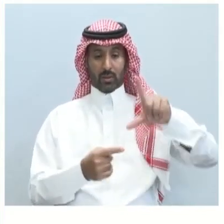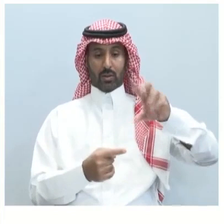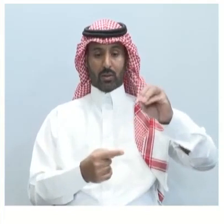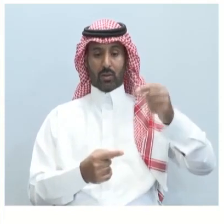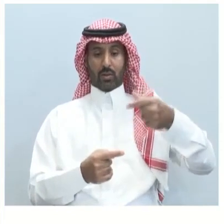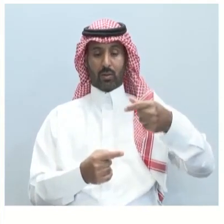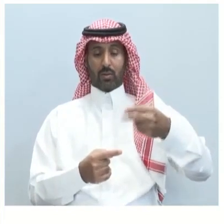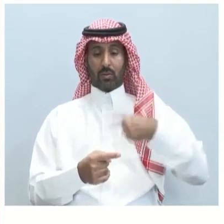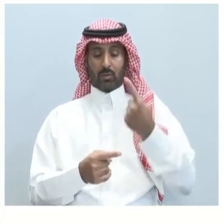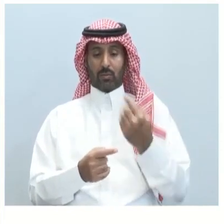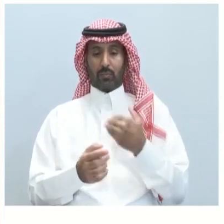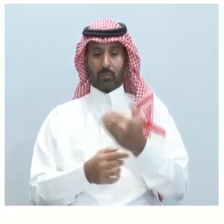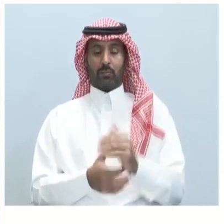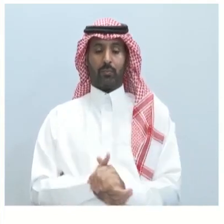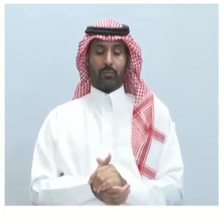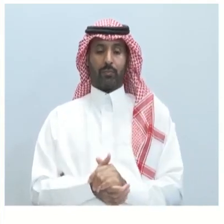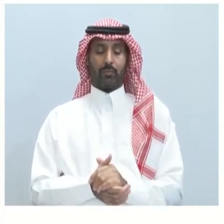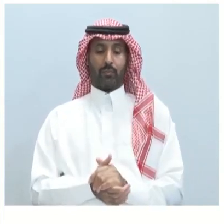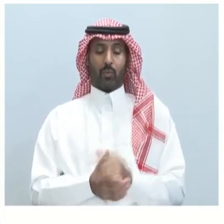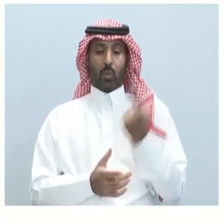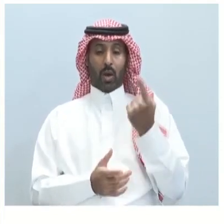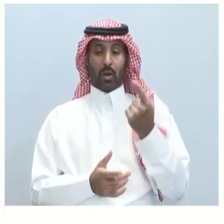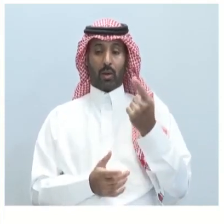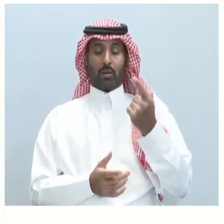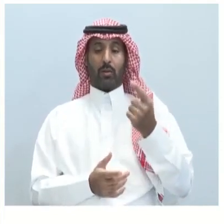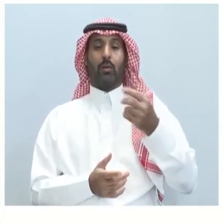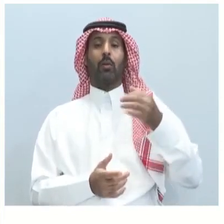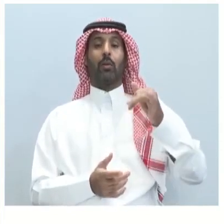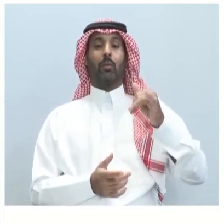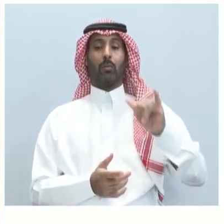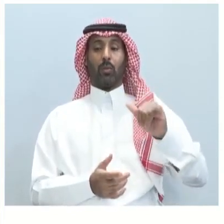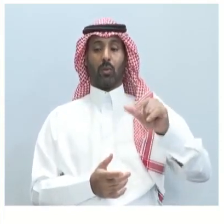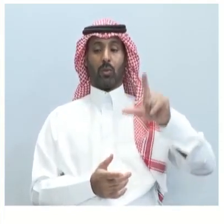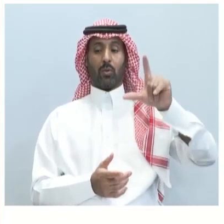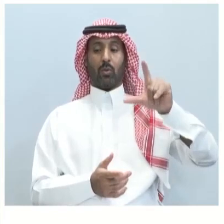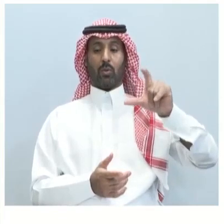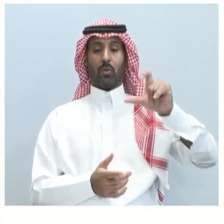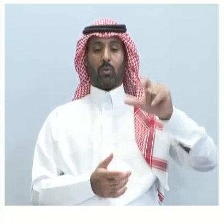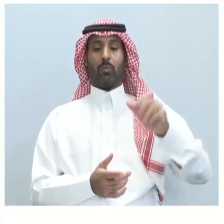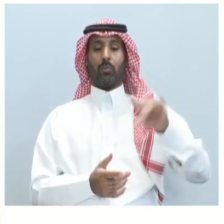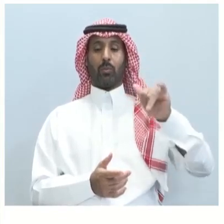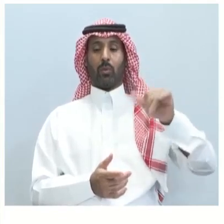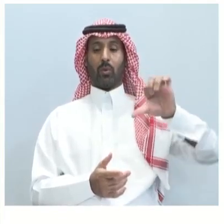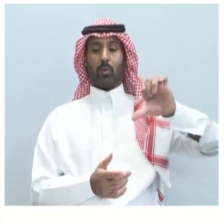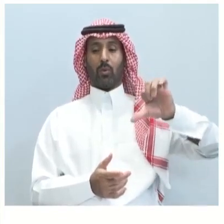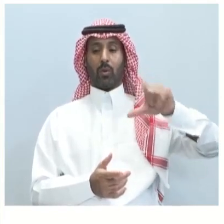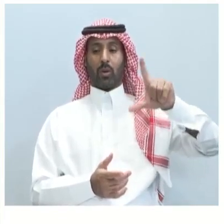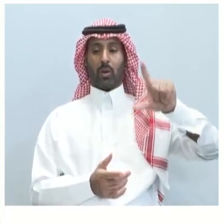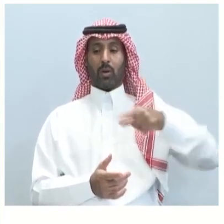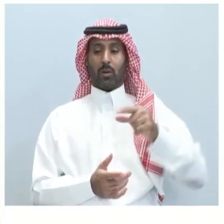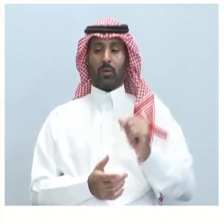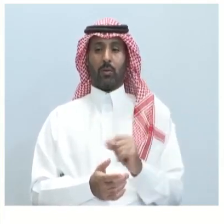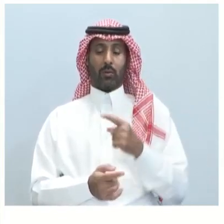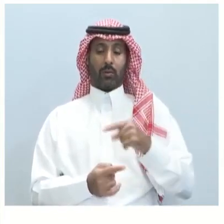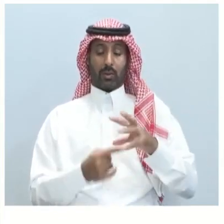معطيك اساسا هنا تركيز اللي هو واحد مولر واحد مولر اذا يساوي سالب لوغاريتم الواحد سالب لوغاريتم الواحد